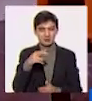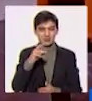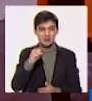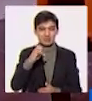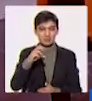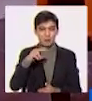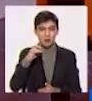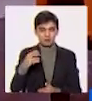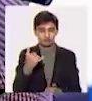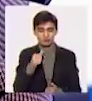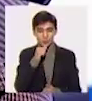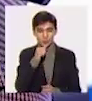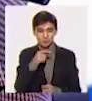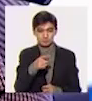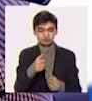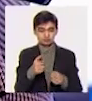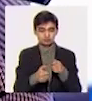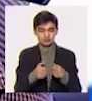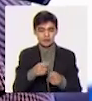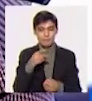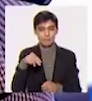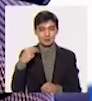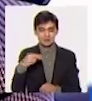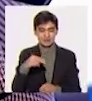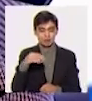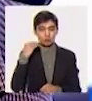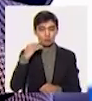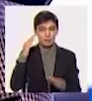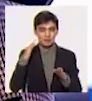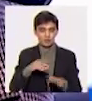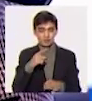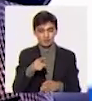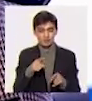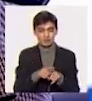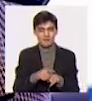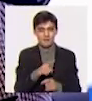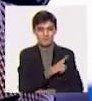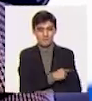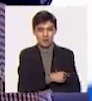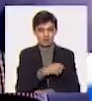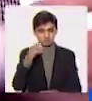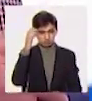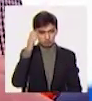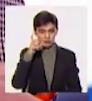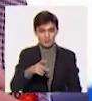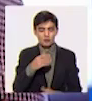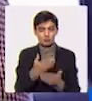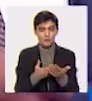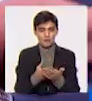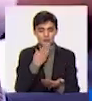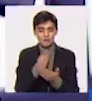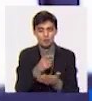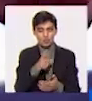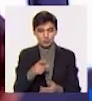попробуем сейчас, да? Вот даже президент Туркменистана, кстати, доктор медицинских наук советует своим